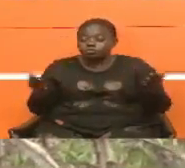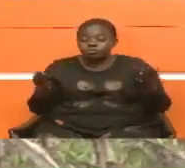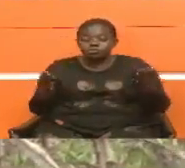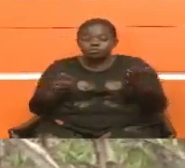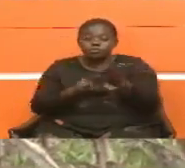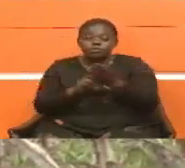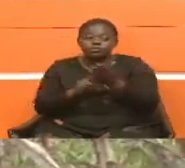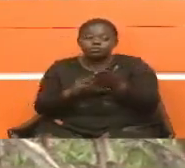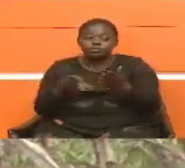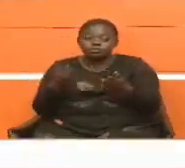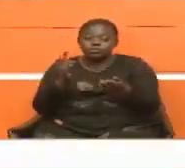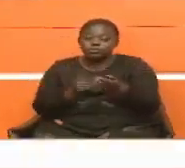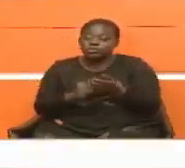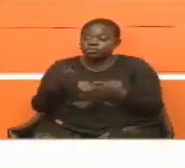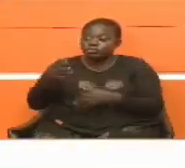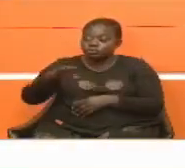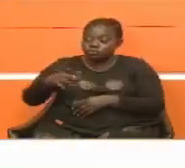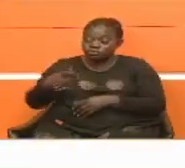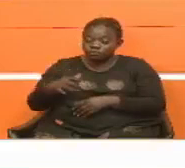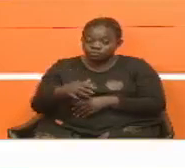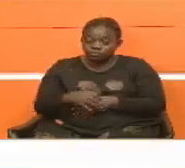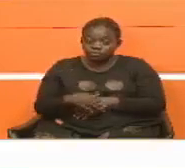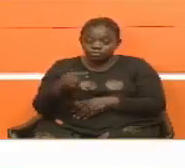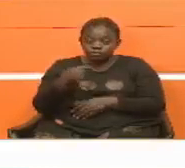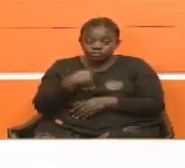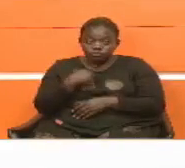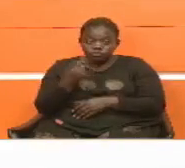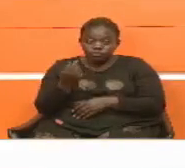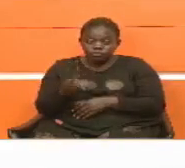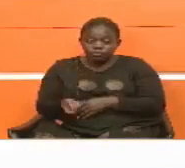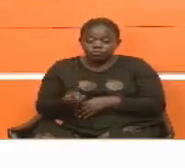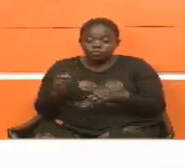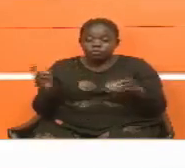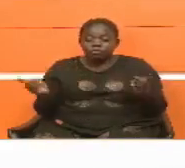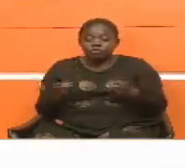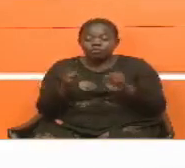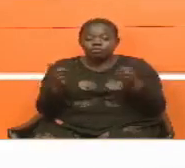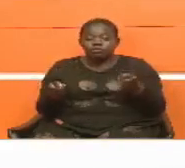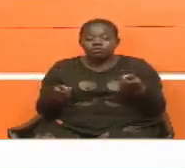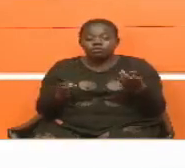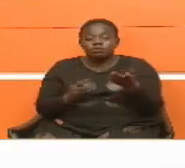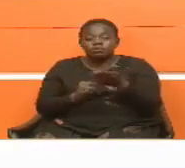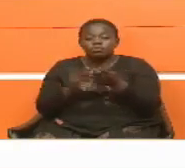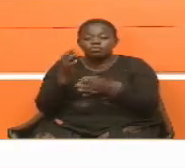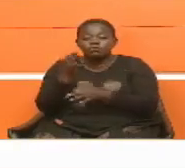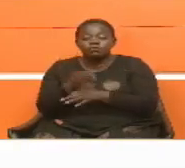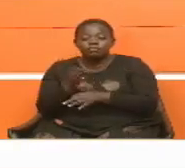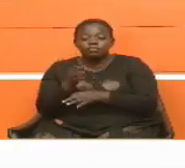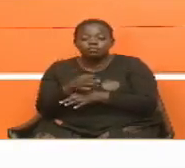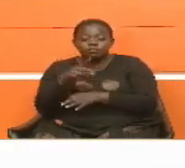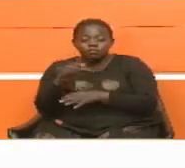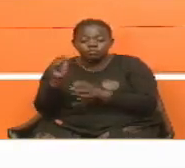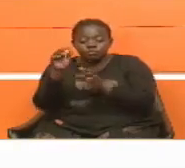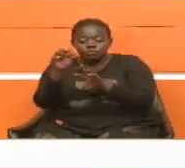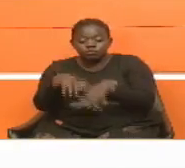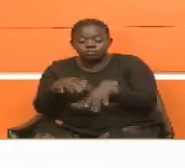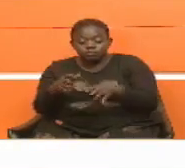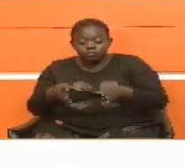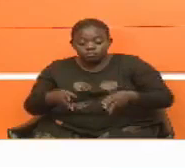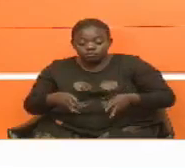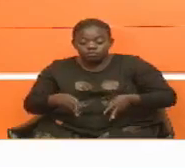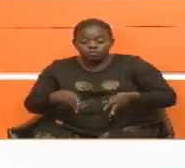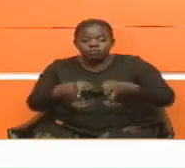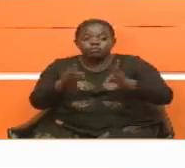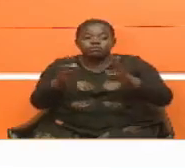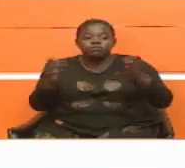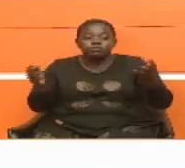nga zigenda okunywa amazzi. Nze nsiga okuwunga obulungi tebakikozesa kukozesa fujji bagenda balima mu bikuba ente we ziyita